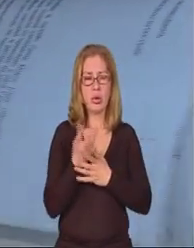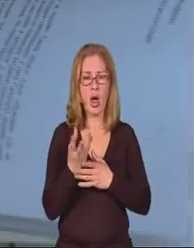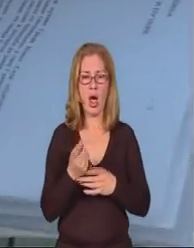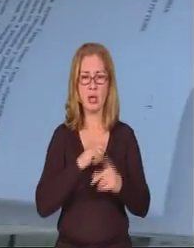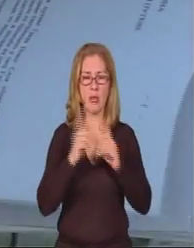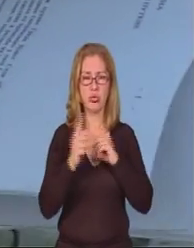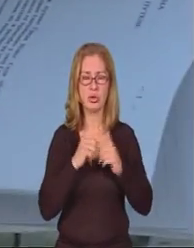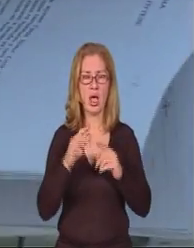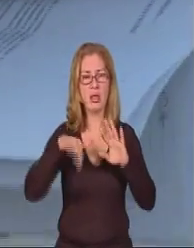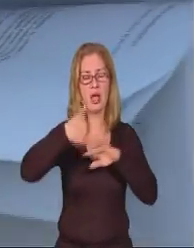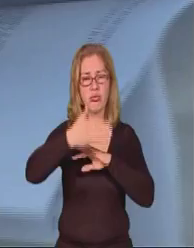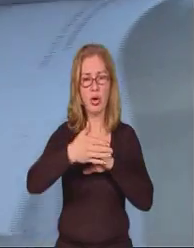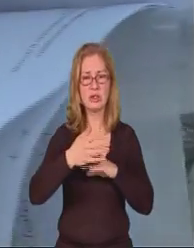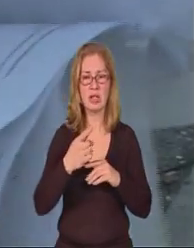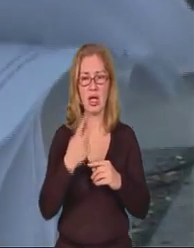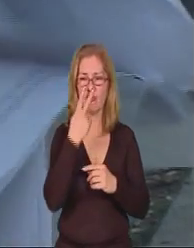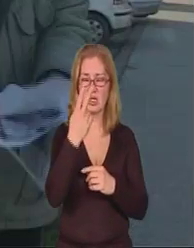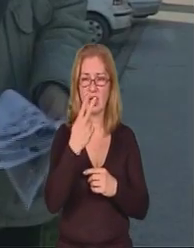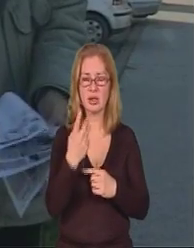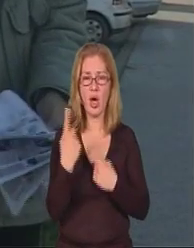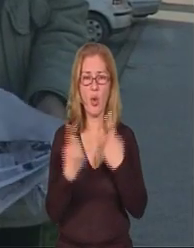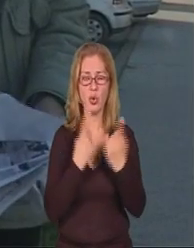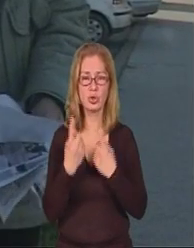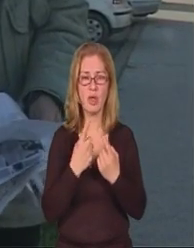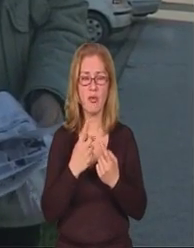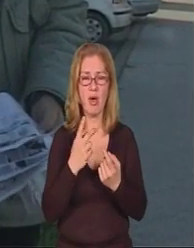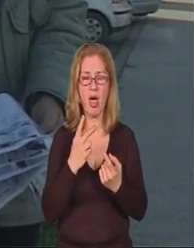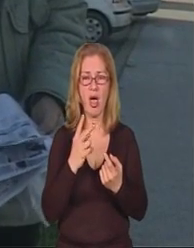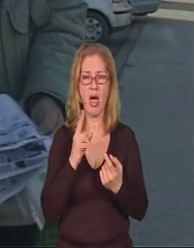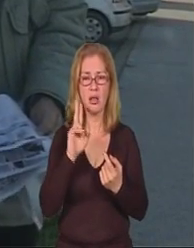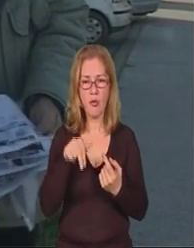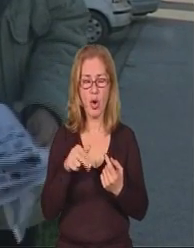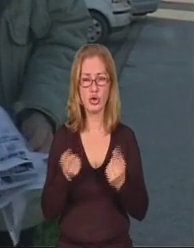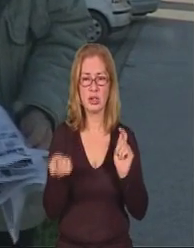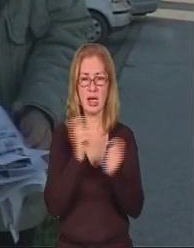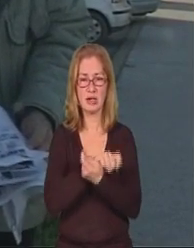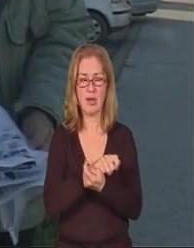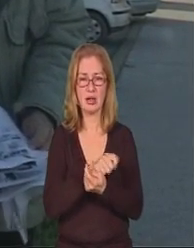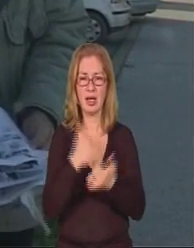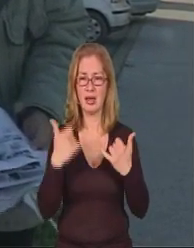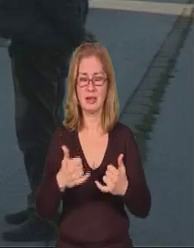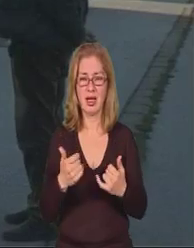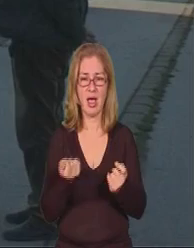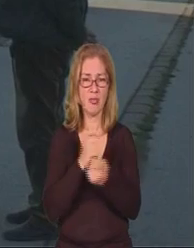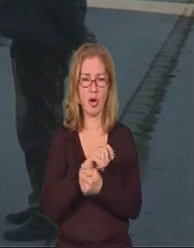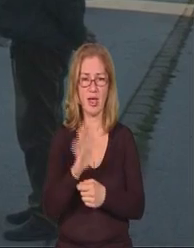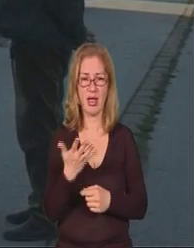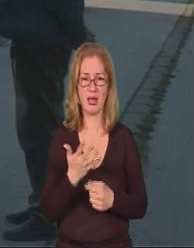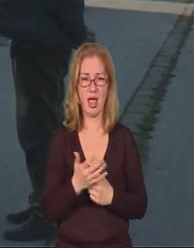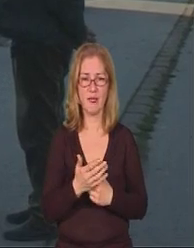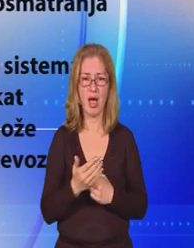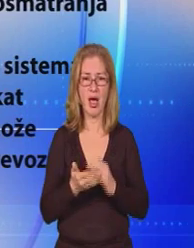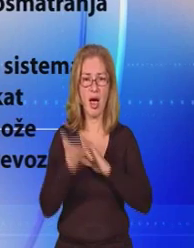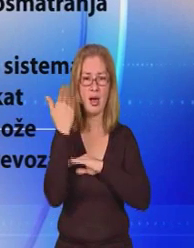linija i brojanje putnika, te da će tek nakon toga se steći uslovi za eventualne izmene. Za sada promjene